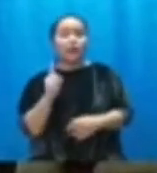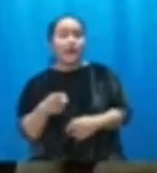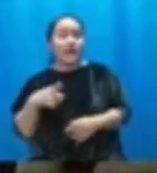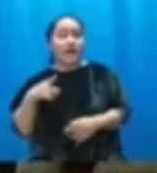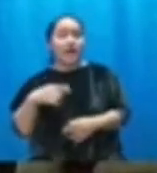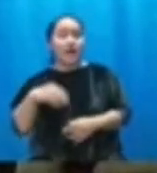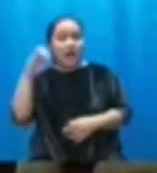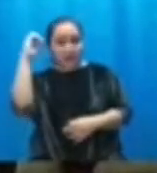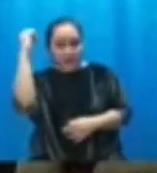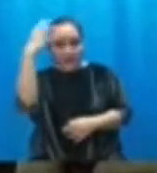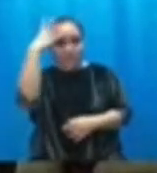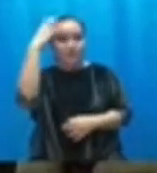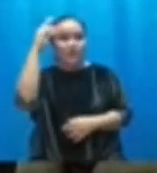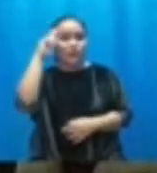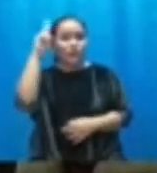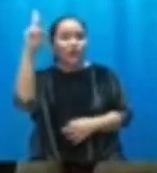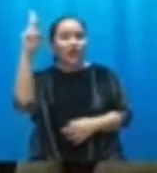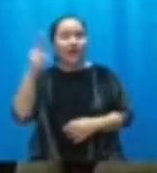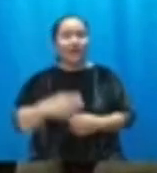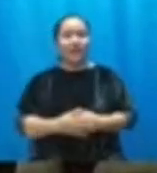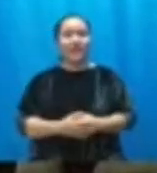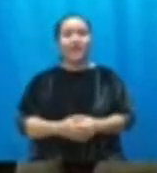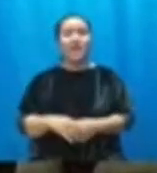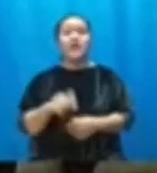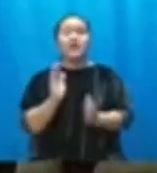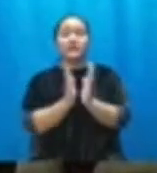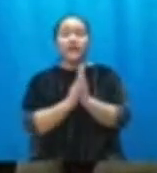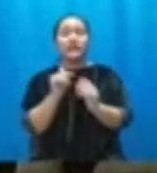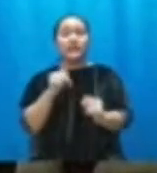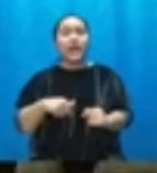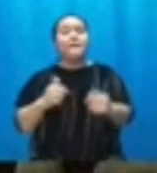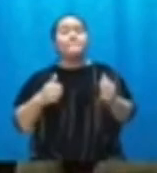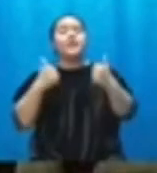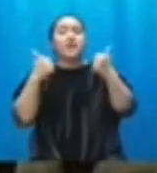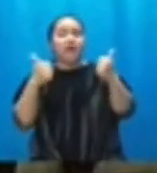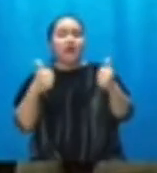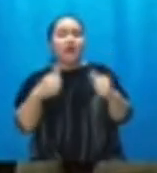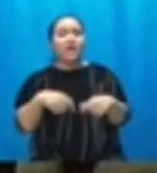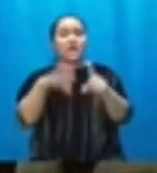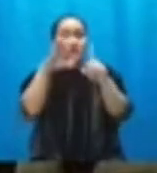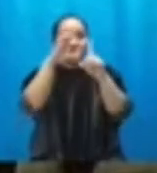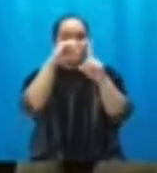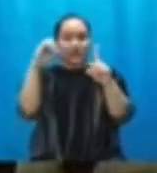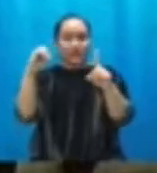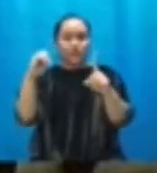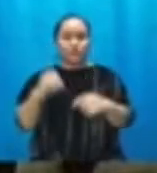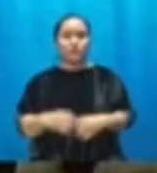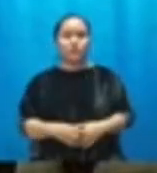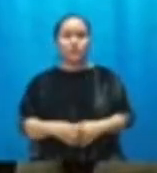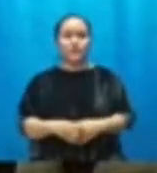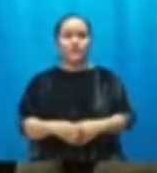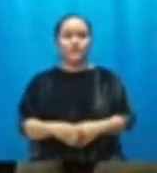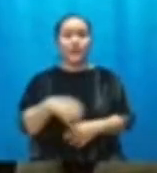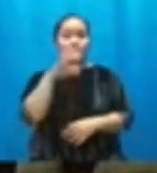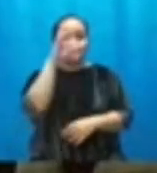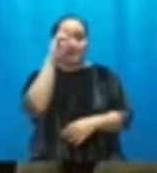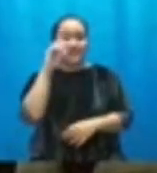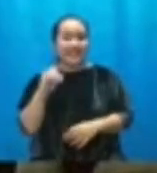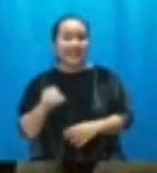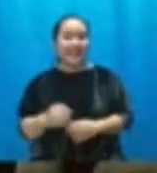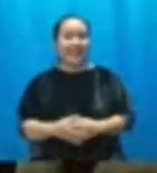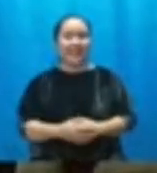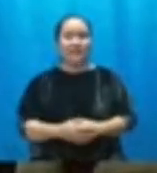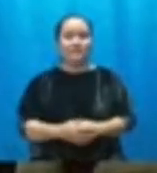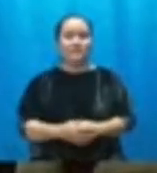Tuhan dan ini memang benar 100% seringkali kita karpet kesalahan orang lain